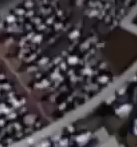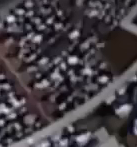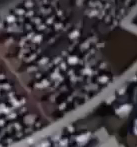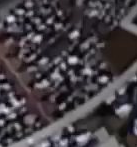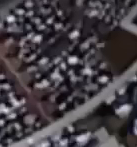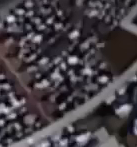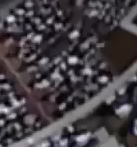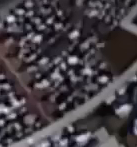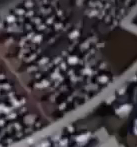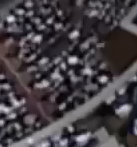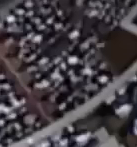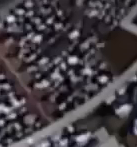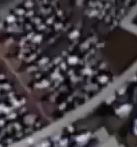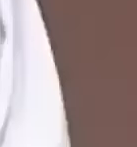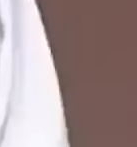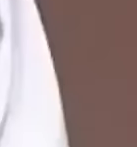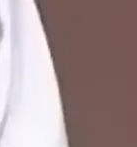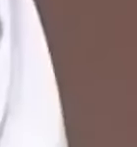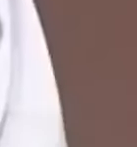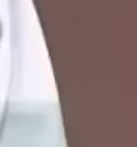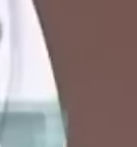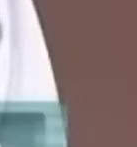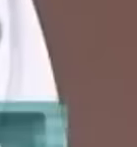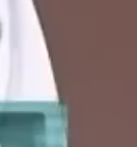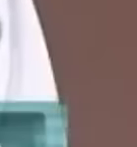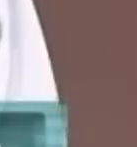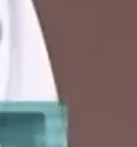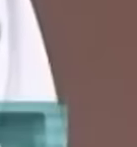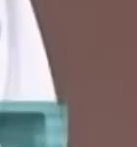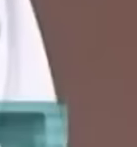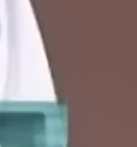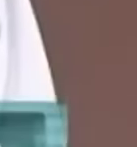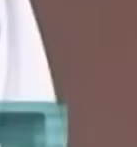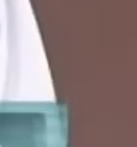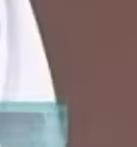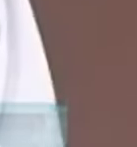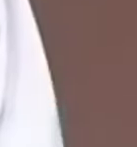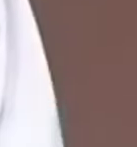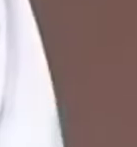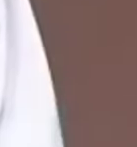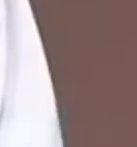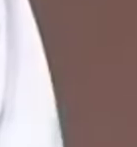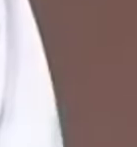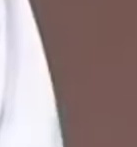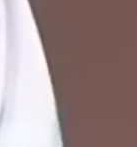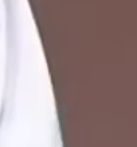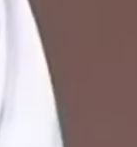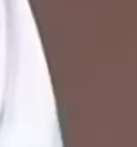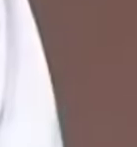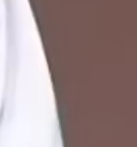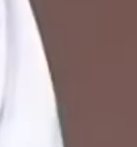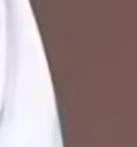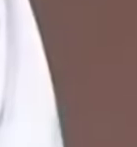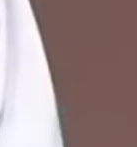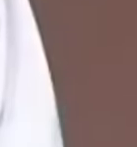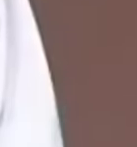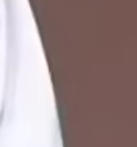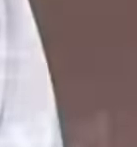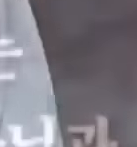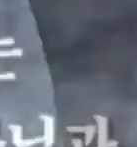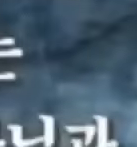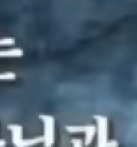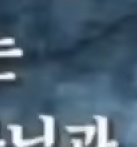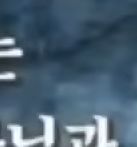은혜 받으실 하나님 말씀은 신약 388페이지 요한 1서